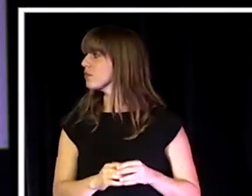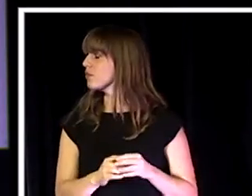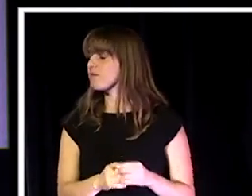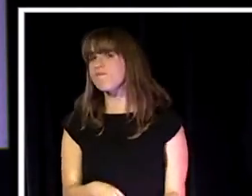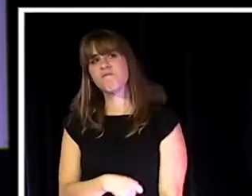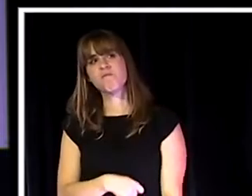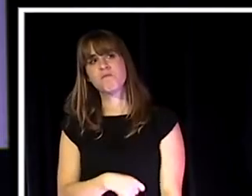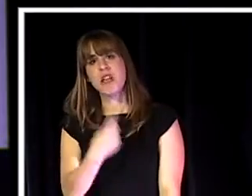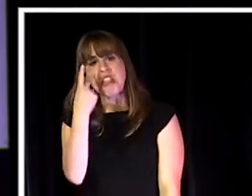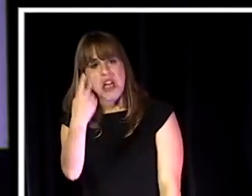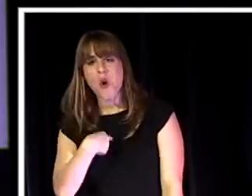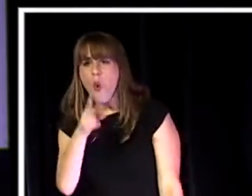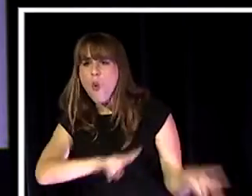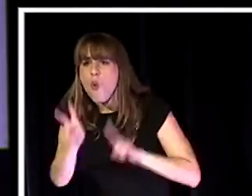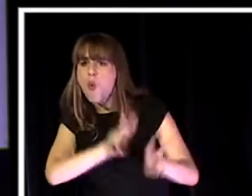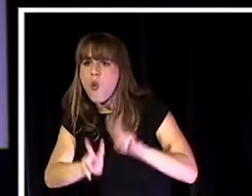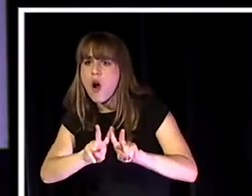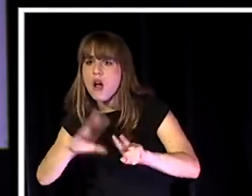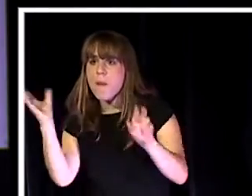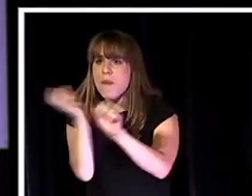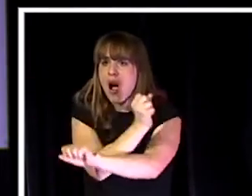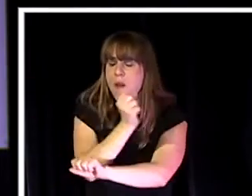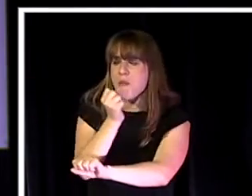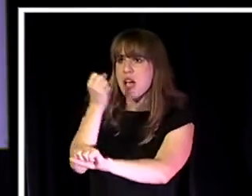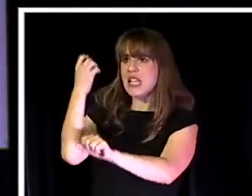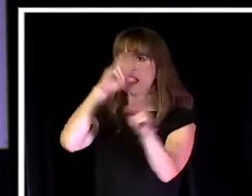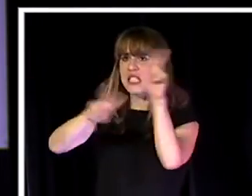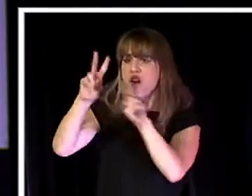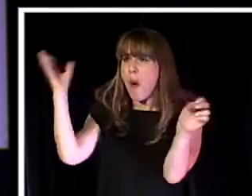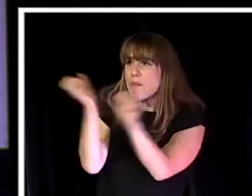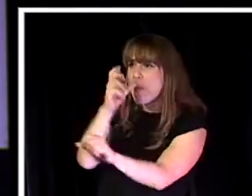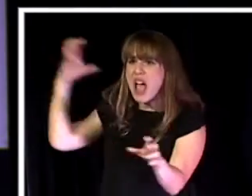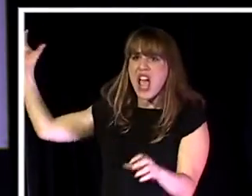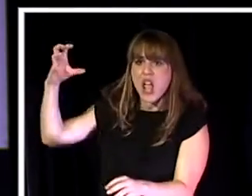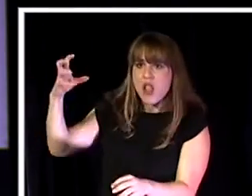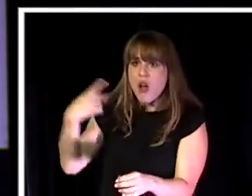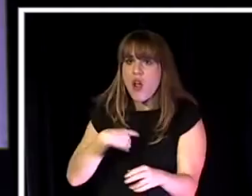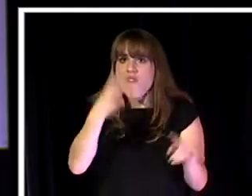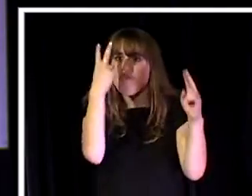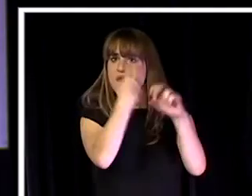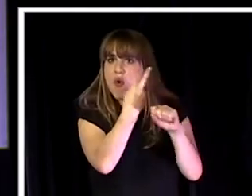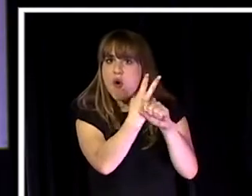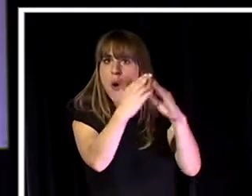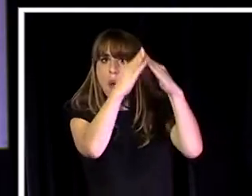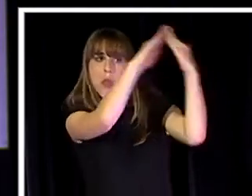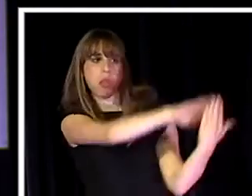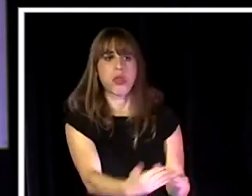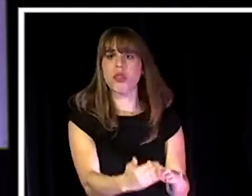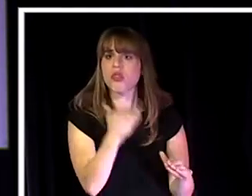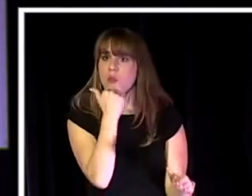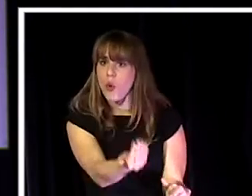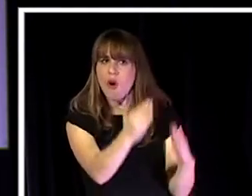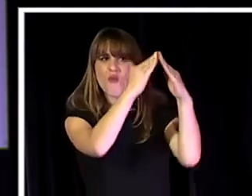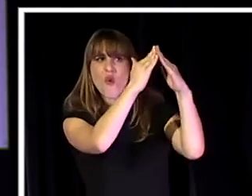Μωρέ, βοριάς εγώ. Νίκαγα ολάκερο σύννεφο, ολάκερο ήλιο. Και δεν μπορώ να ρίξω ένα παλιό βουνό. Το βουνό είναι